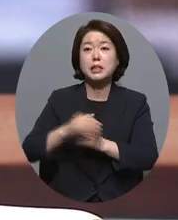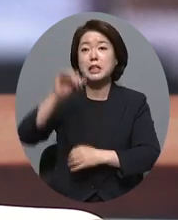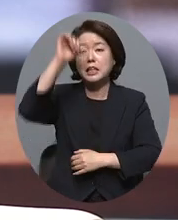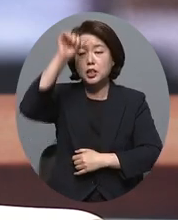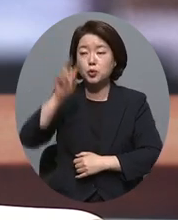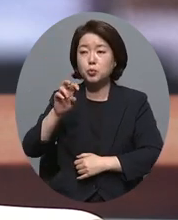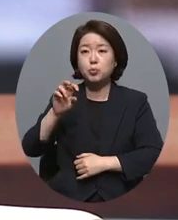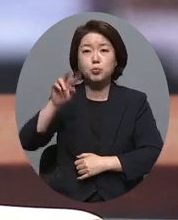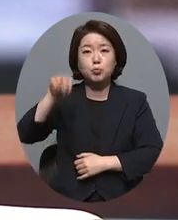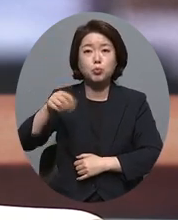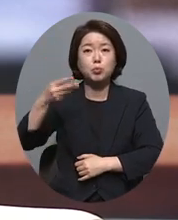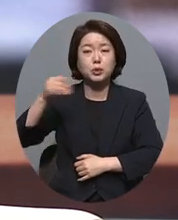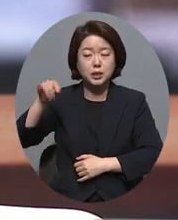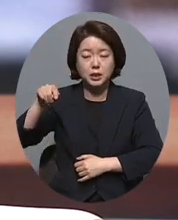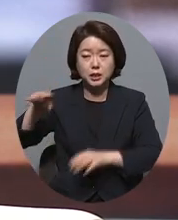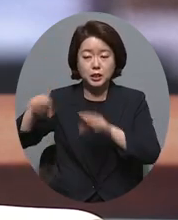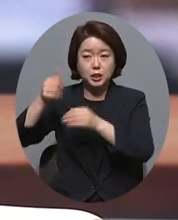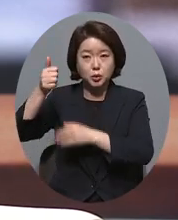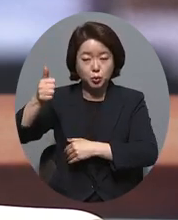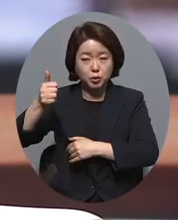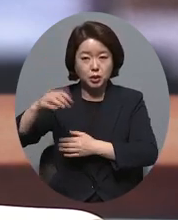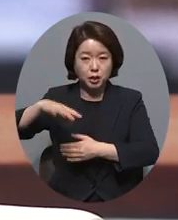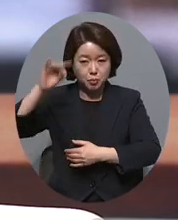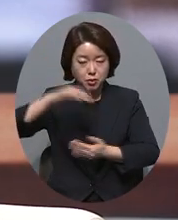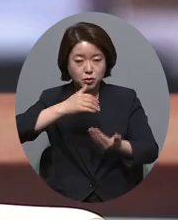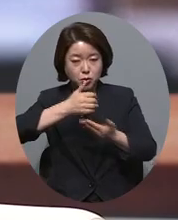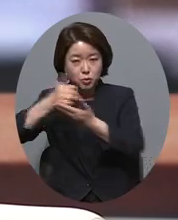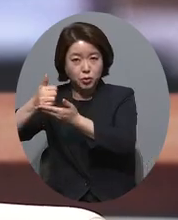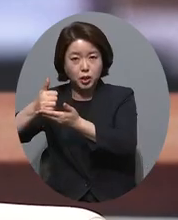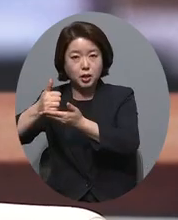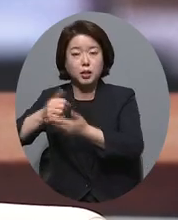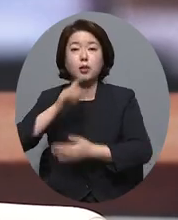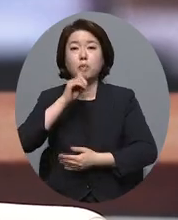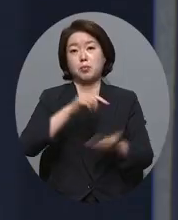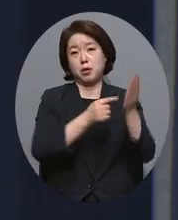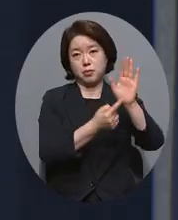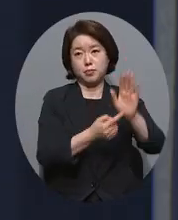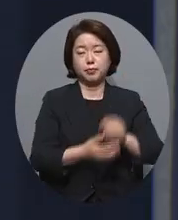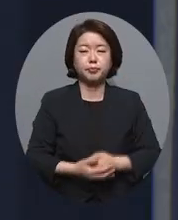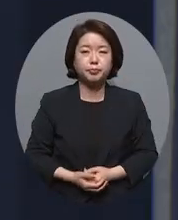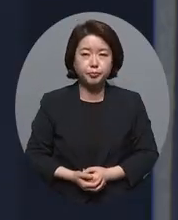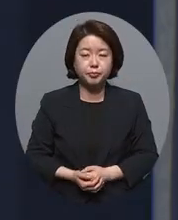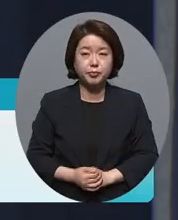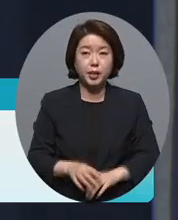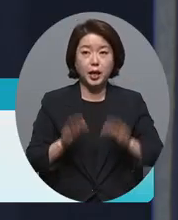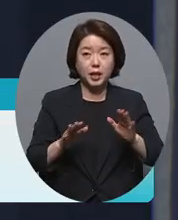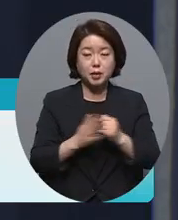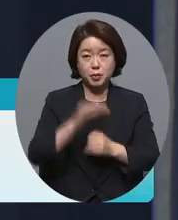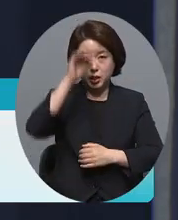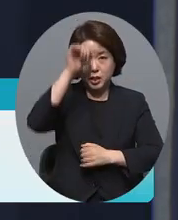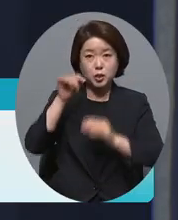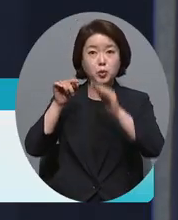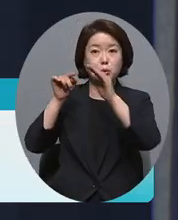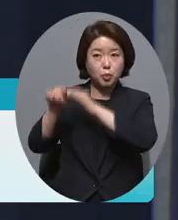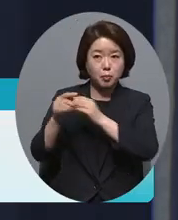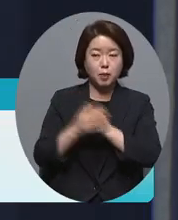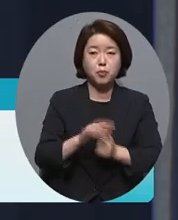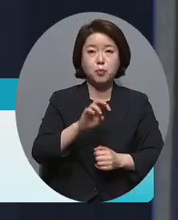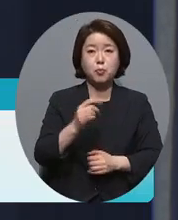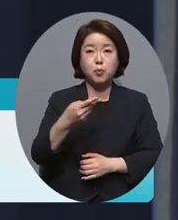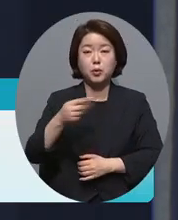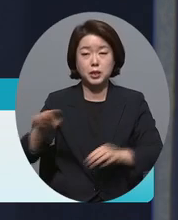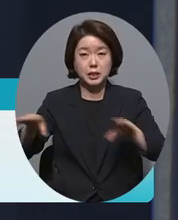설명을 했었습니다 거짓말을 했던 거죠 들어보겠습니다 이번 인도 방